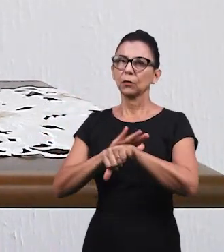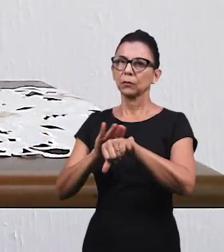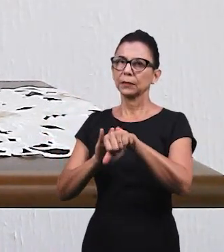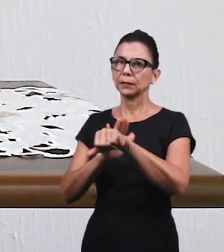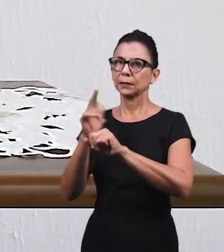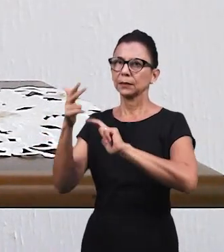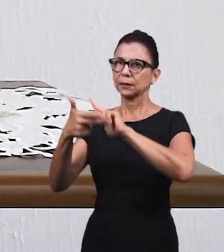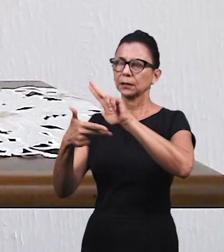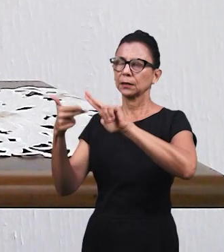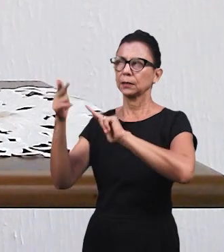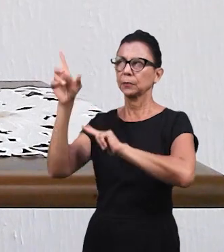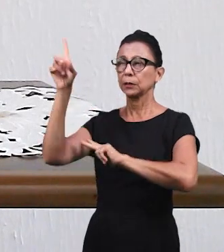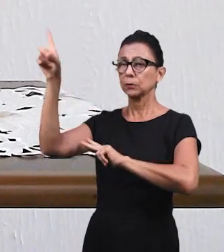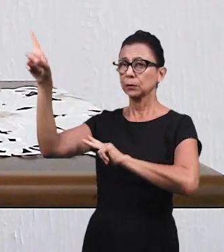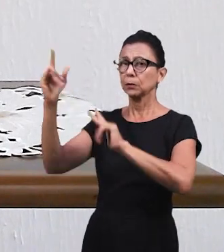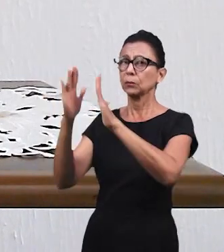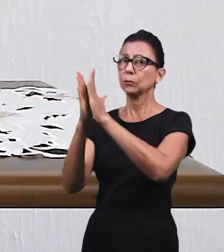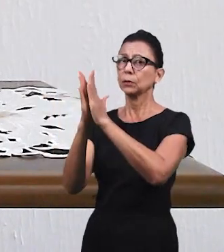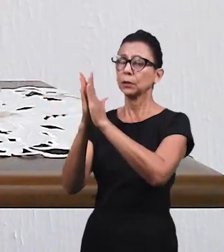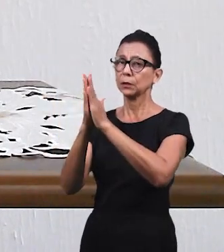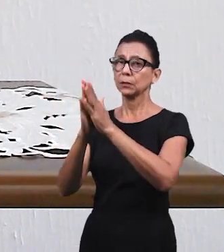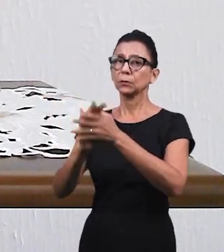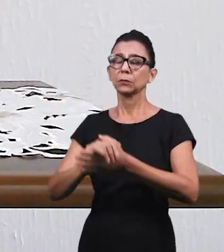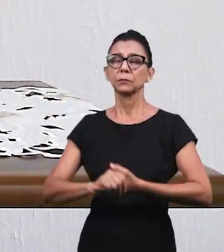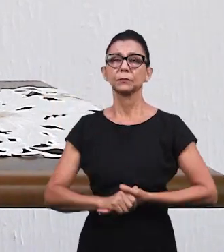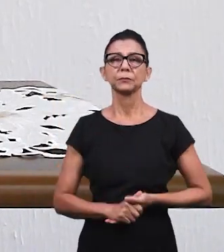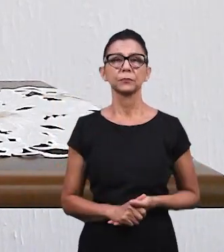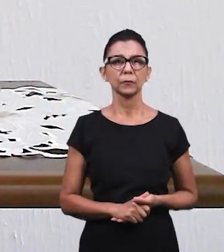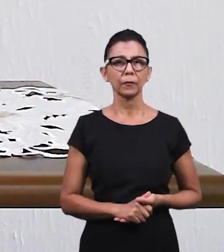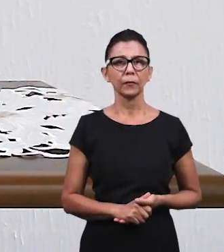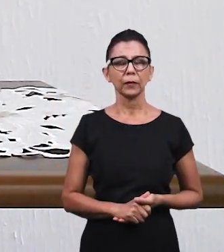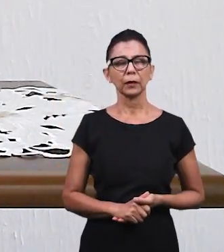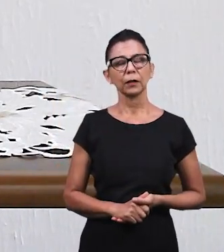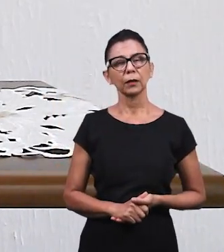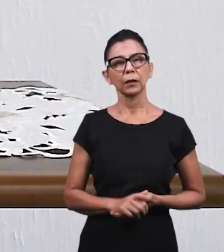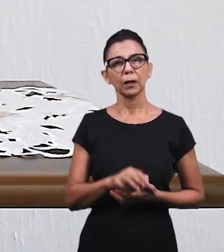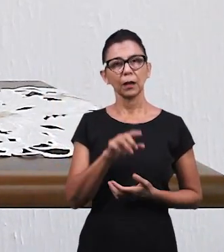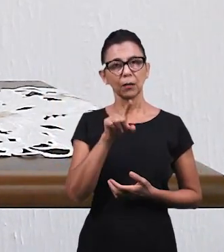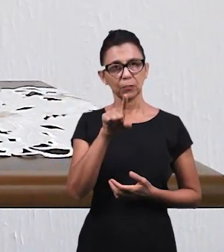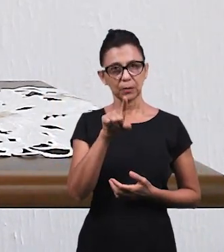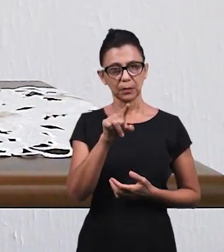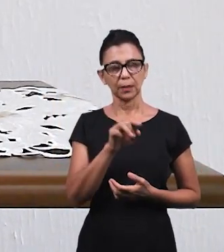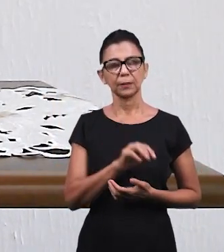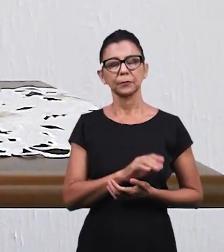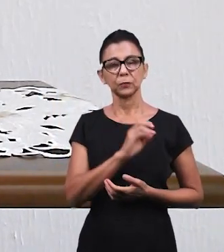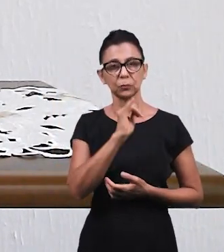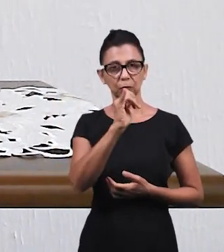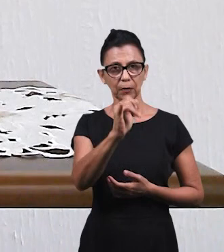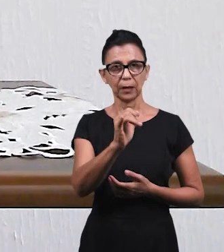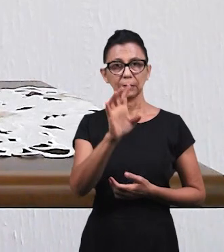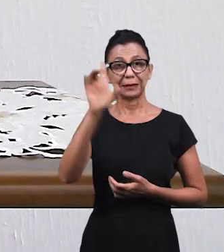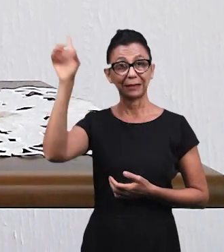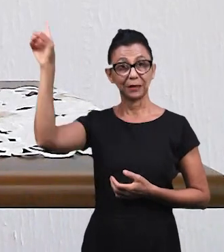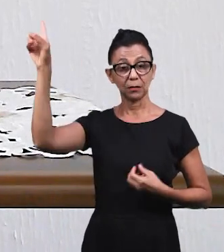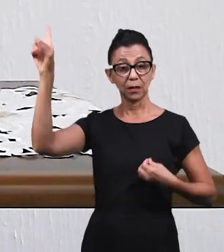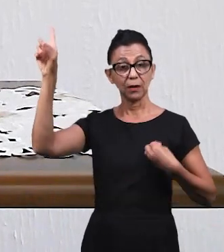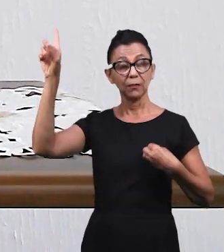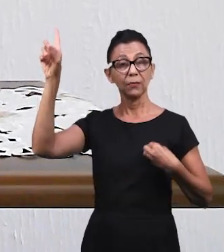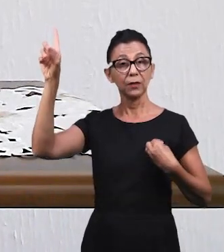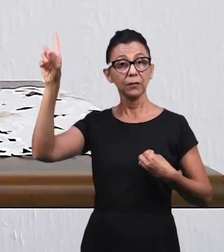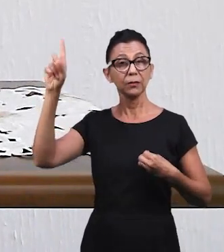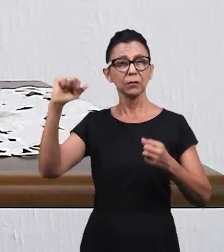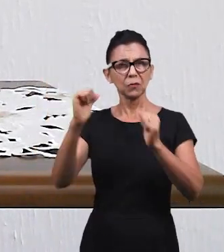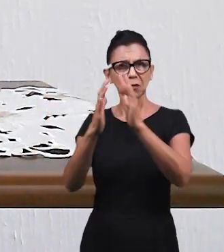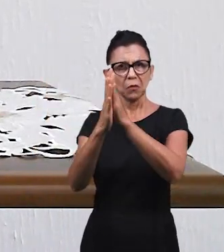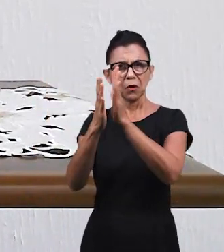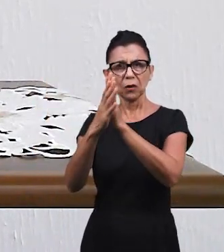говорить живым Богом в молитве. Я хочу сказать вам, братья и сестры, Бог, Он Бог